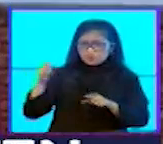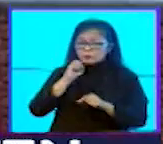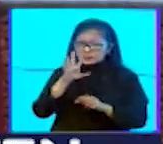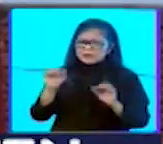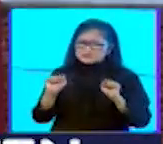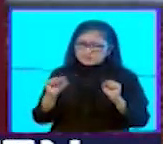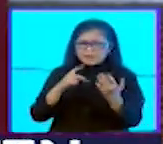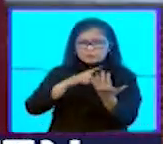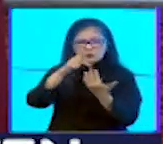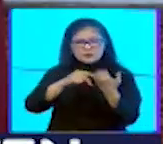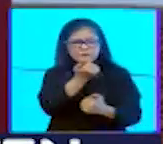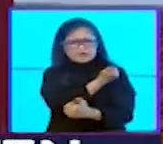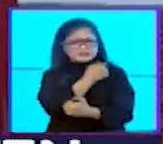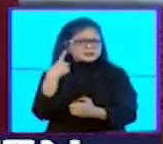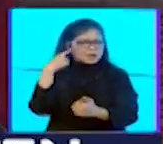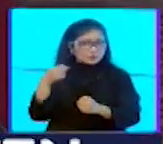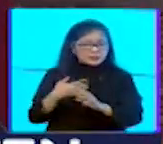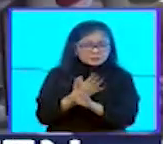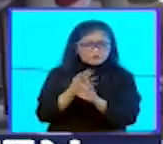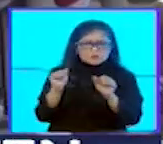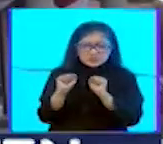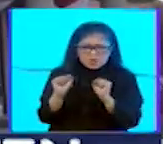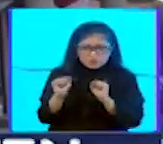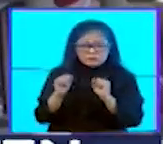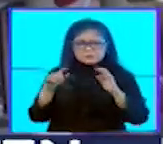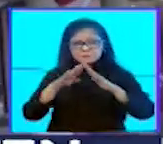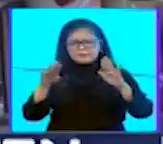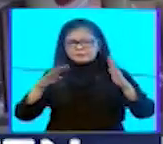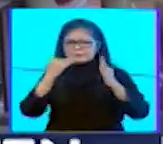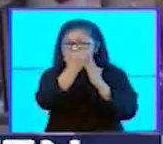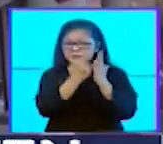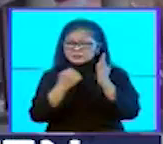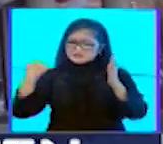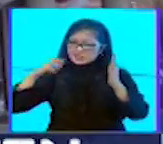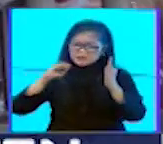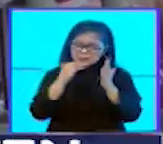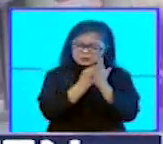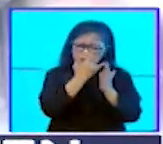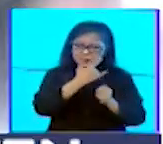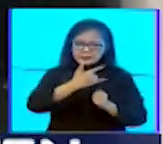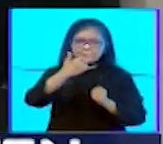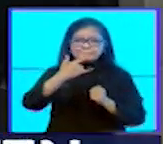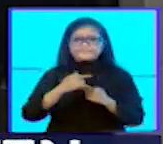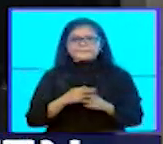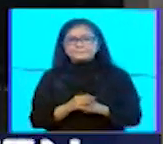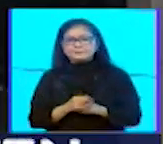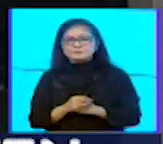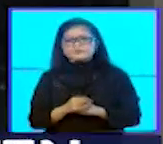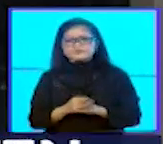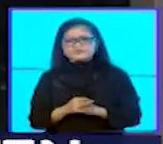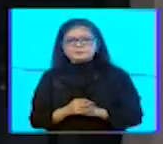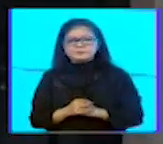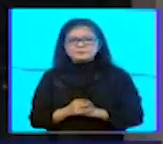Timur terus dilakukan dan masyarakat tetap disiplin menerapkan protokol kesehatan ketat. Di Jawa